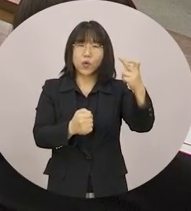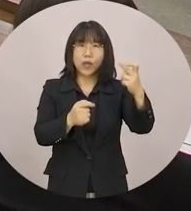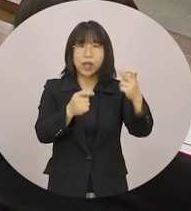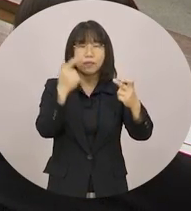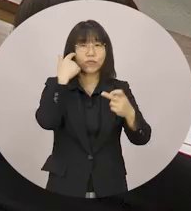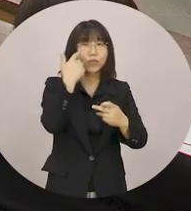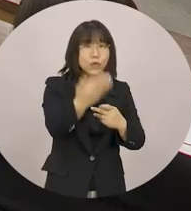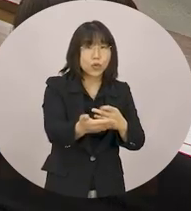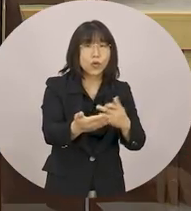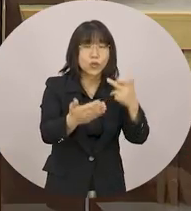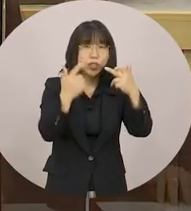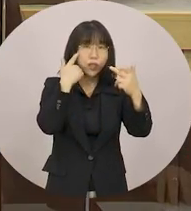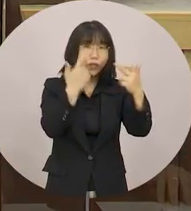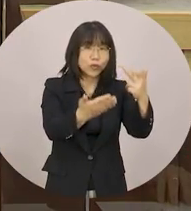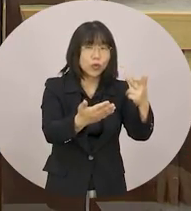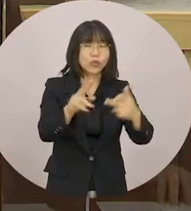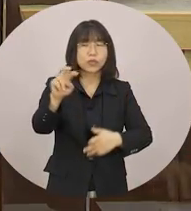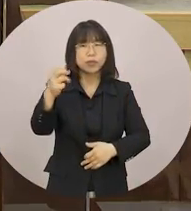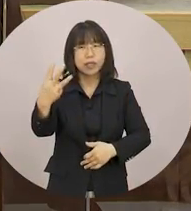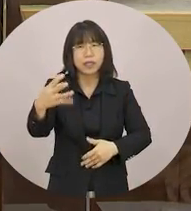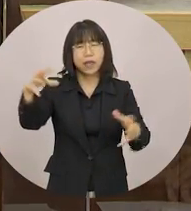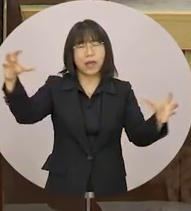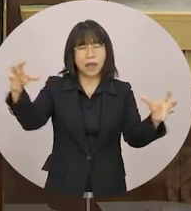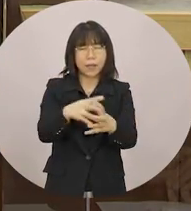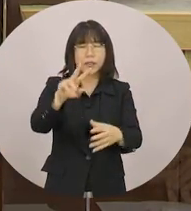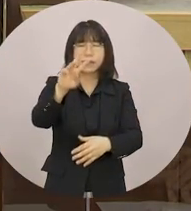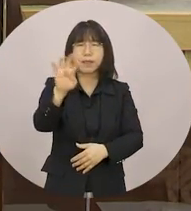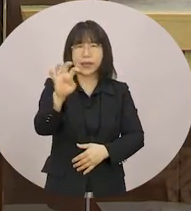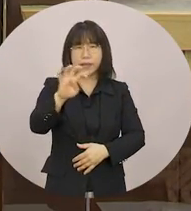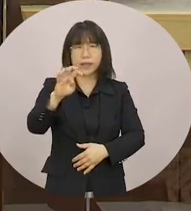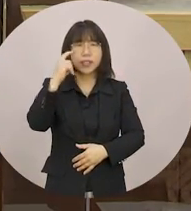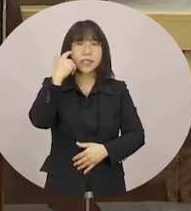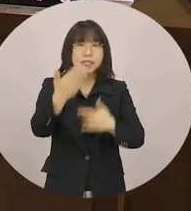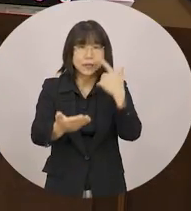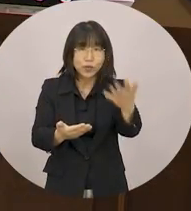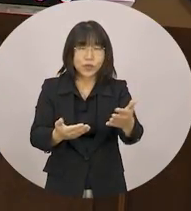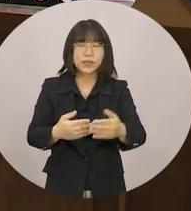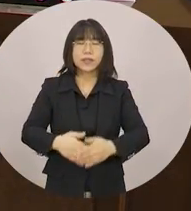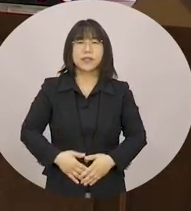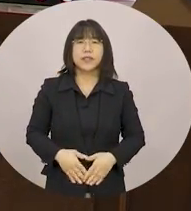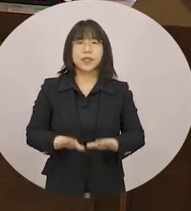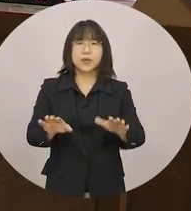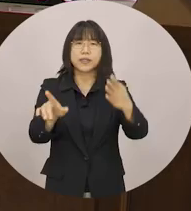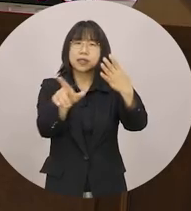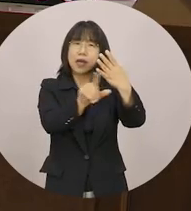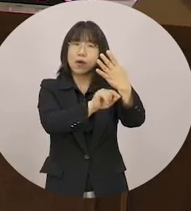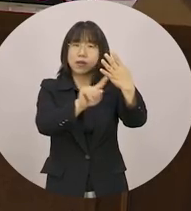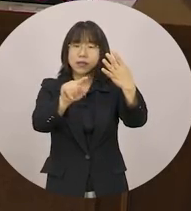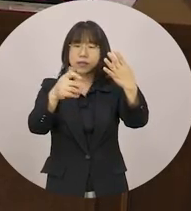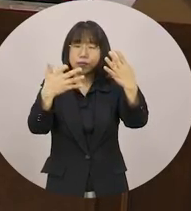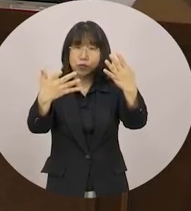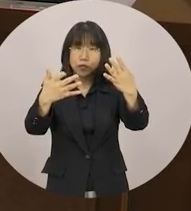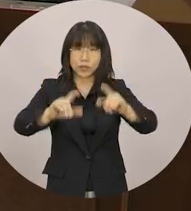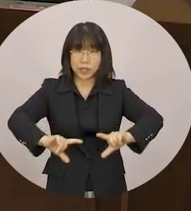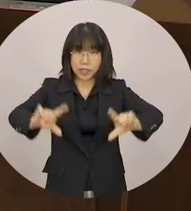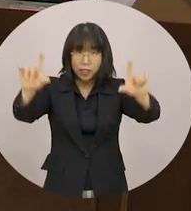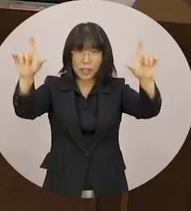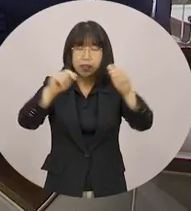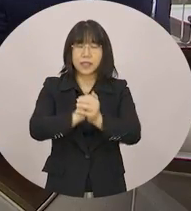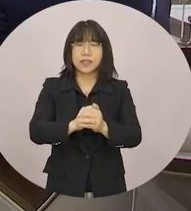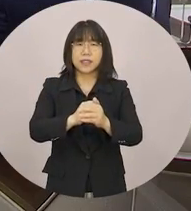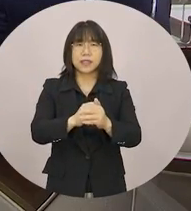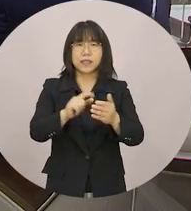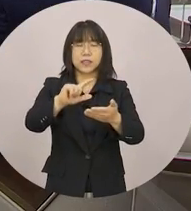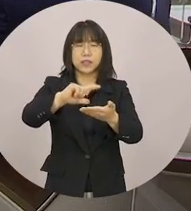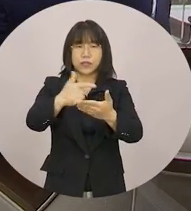차면 질문 25권 등 총 40건의 집행부에 대한 구정질문 을 펼쳤습니다 이어 19일 제 3차